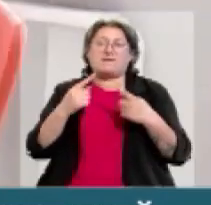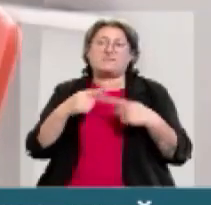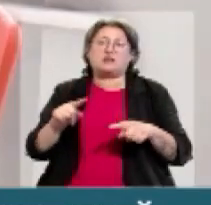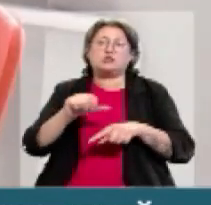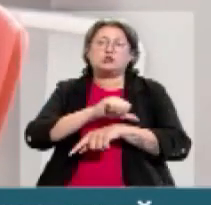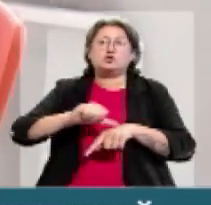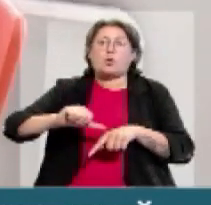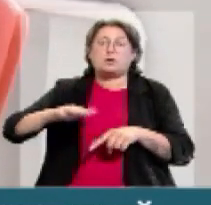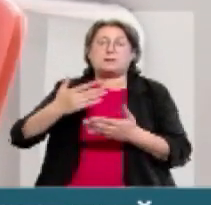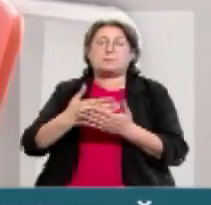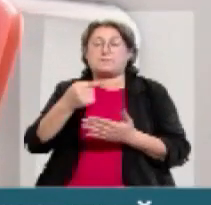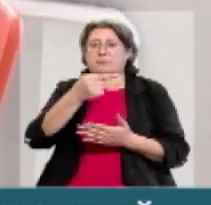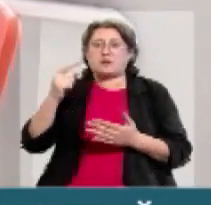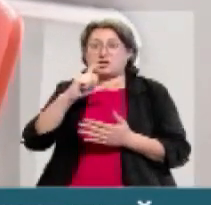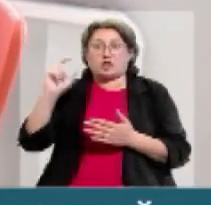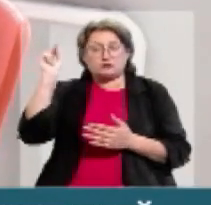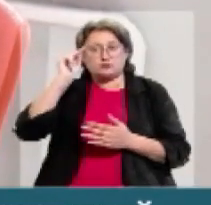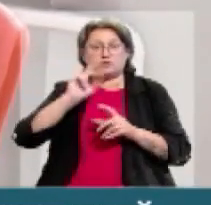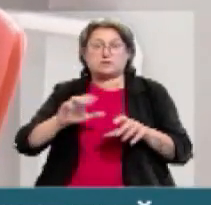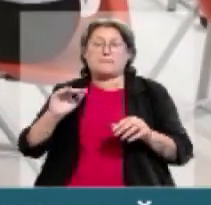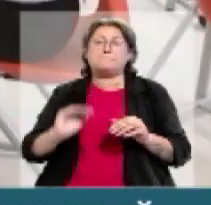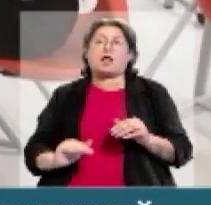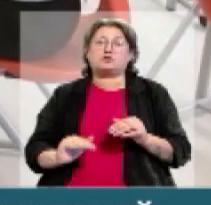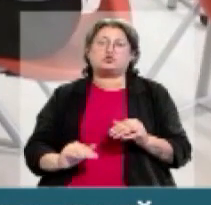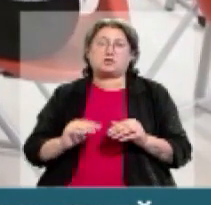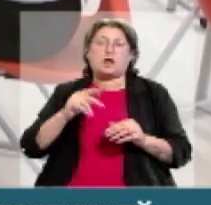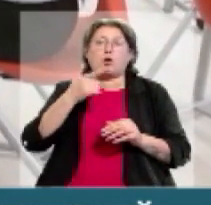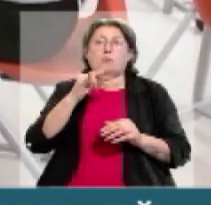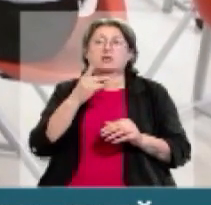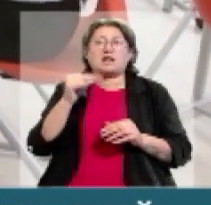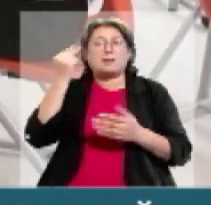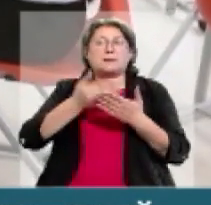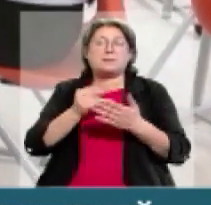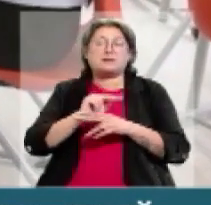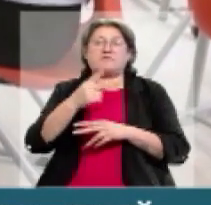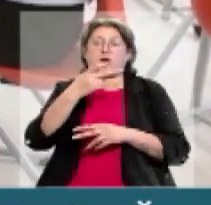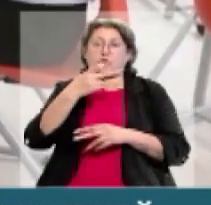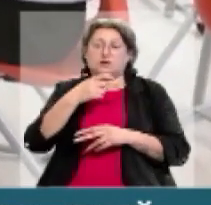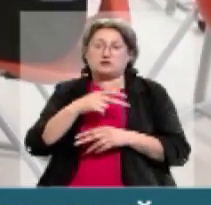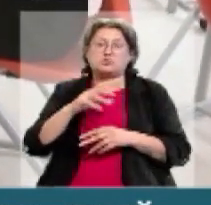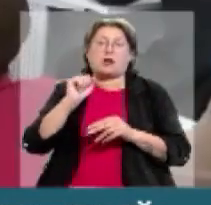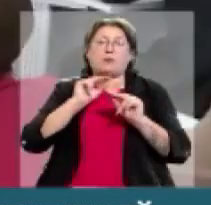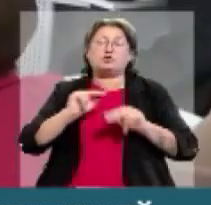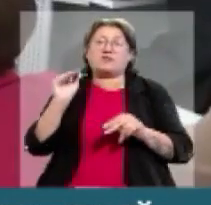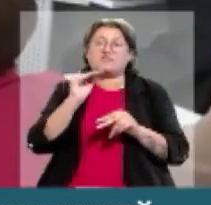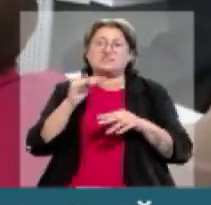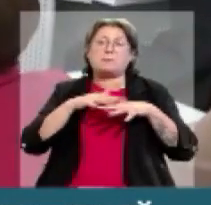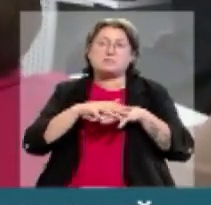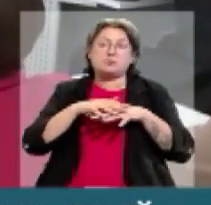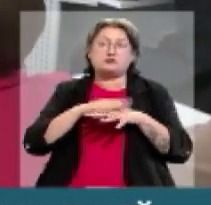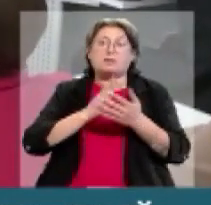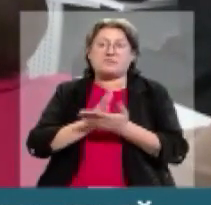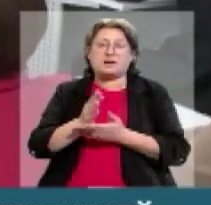разных зонах. К примеру, на первом этаже учатся школьники младшего звена, гуманитарные предметы преподаются на втором этаже, обучение